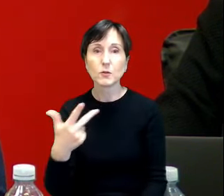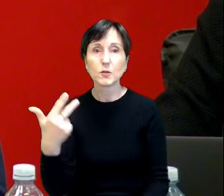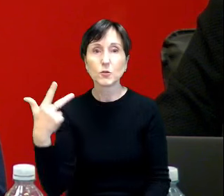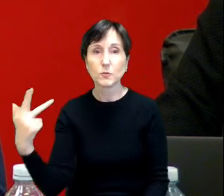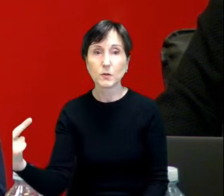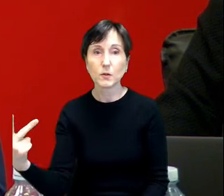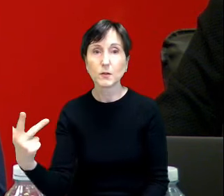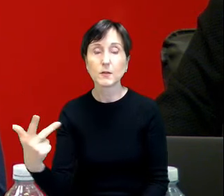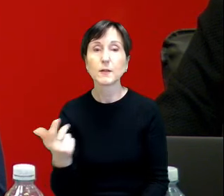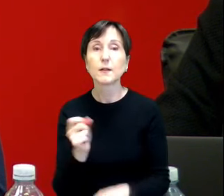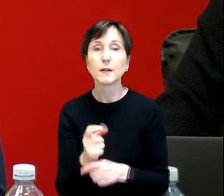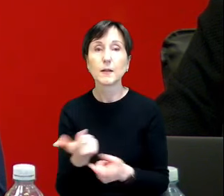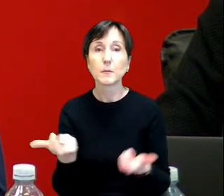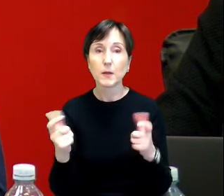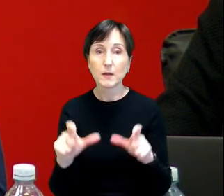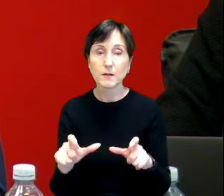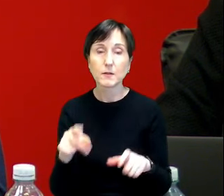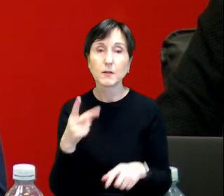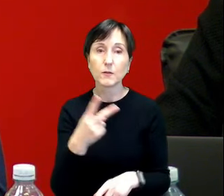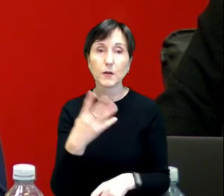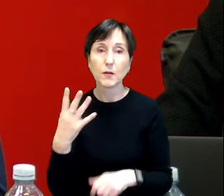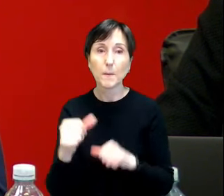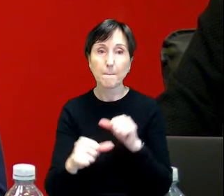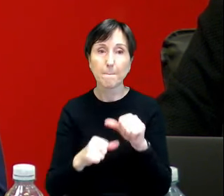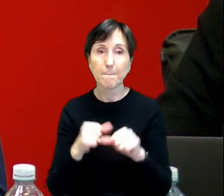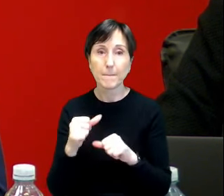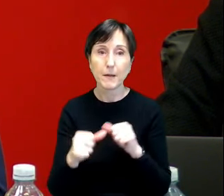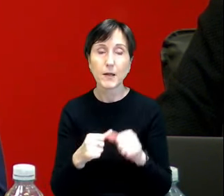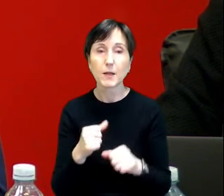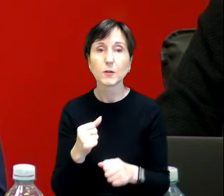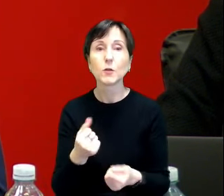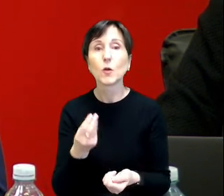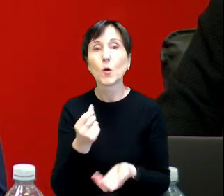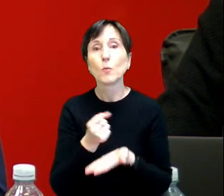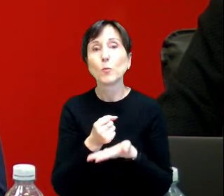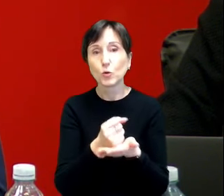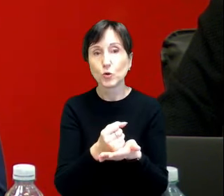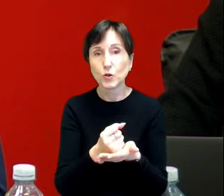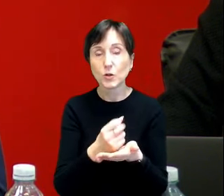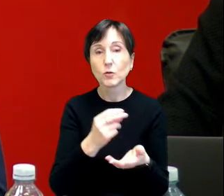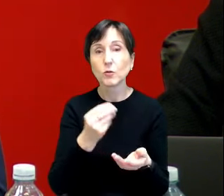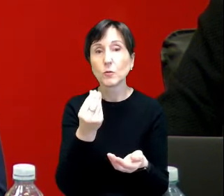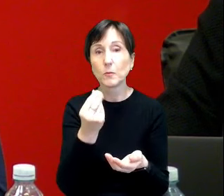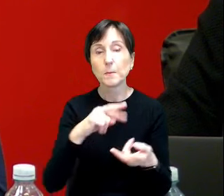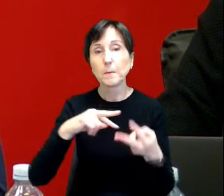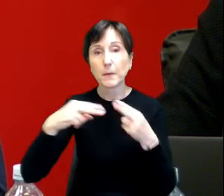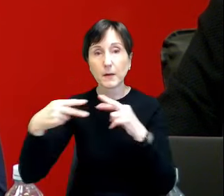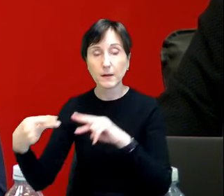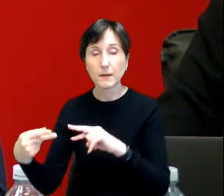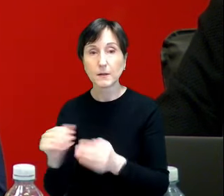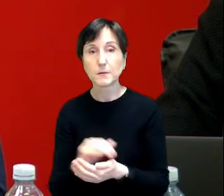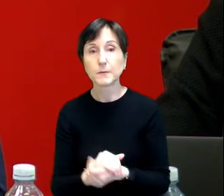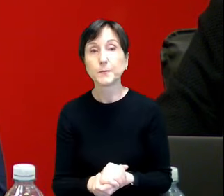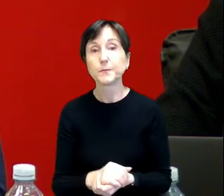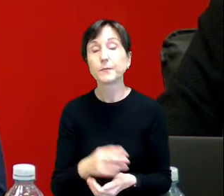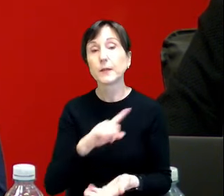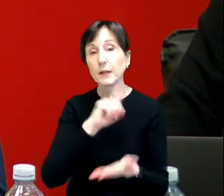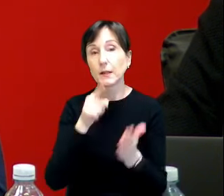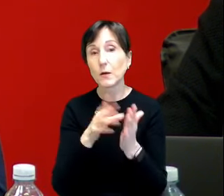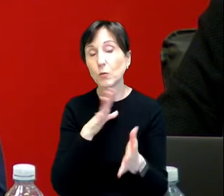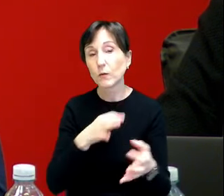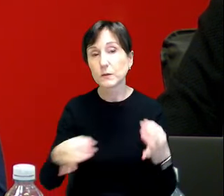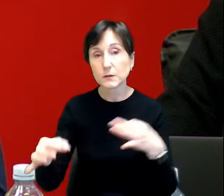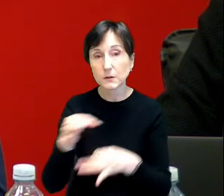savivaldybės 2024 metų biudžeto patvirtinimo pakeitimo klausimas buvo svarstytas ir